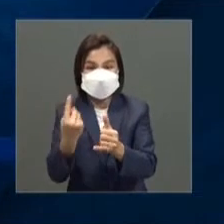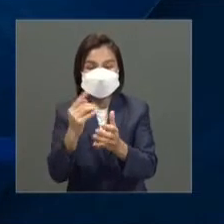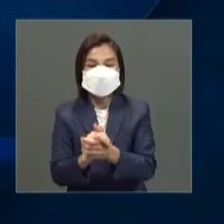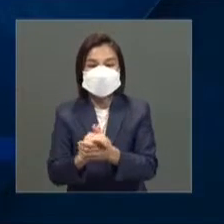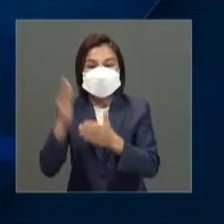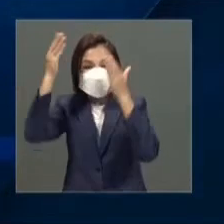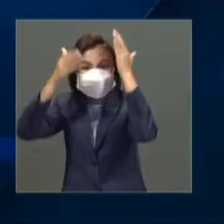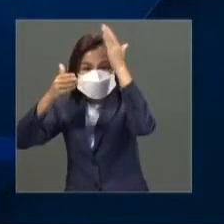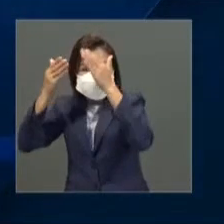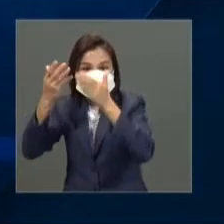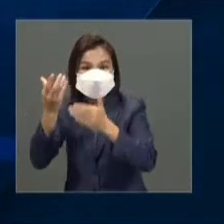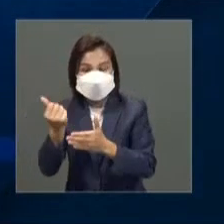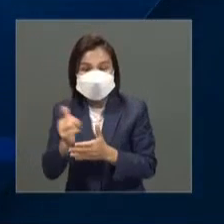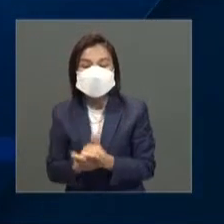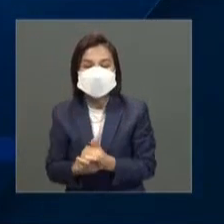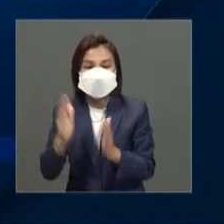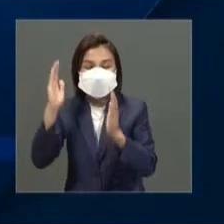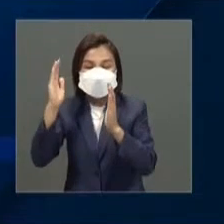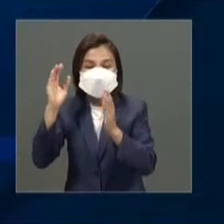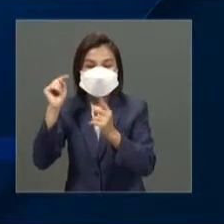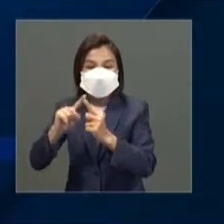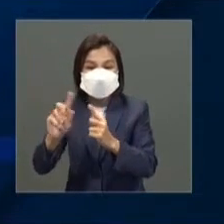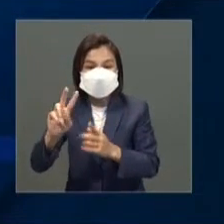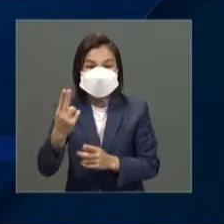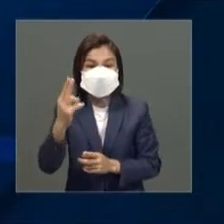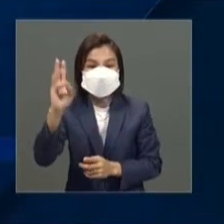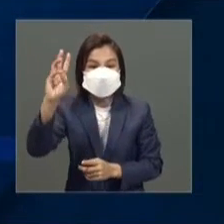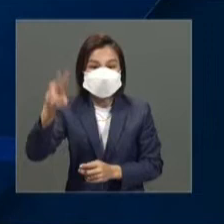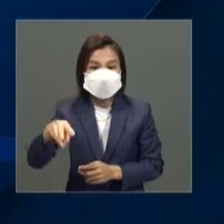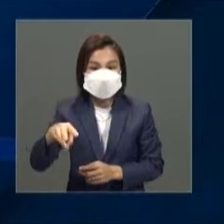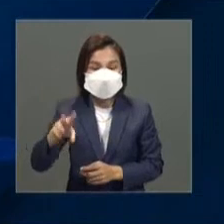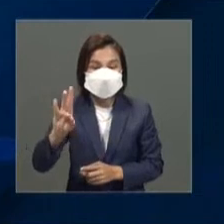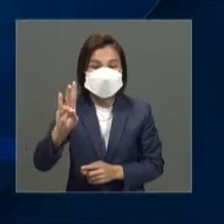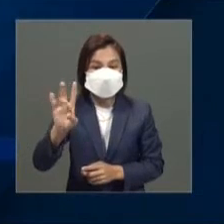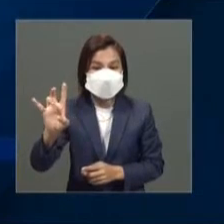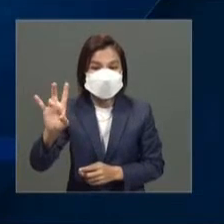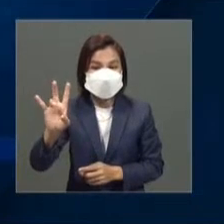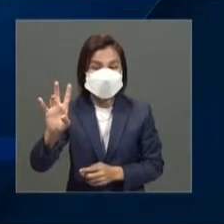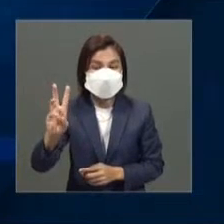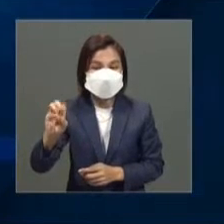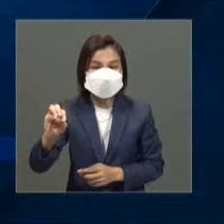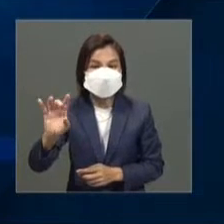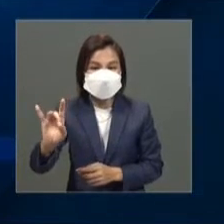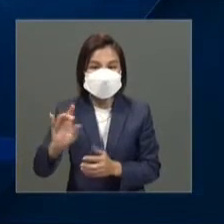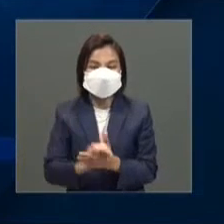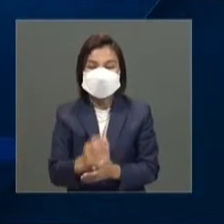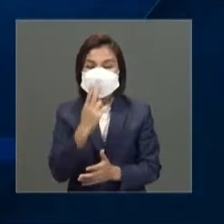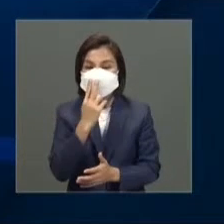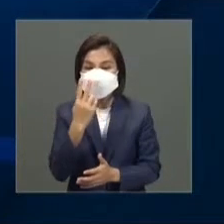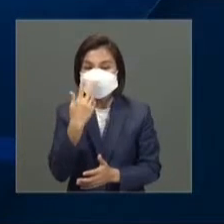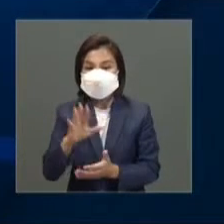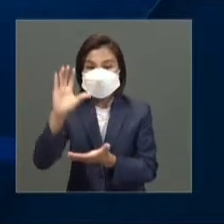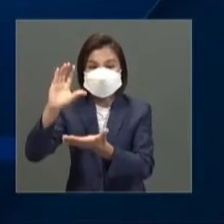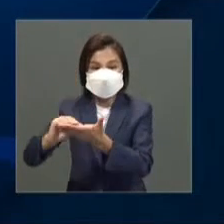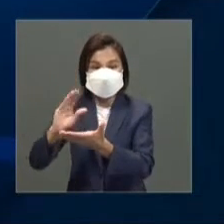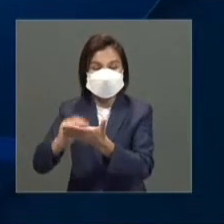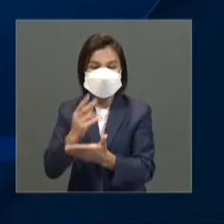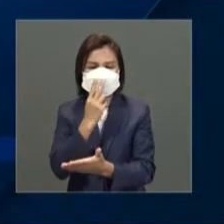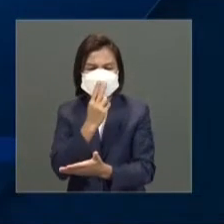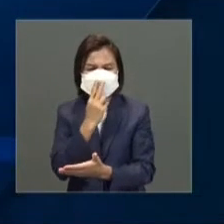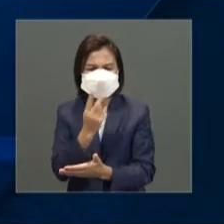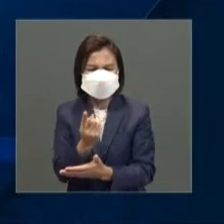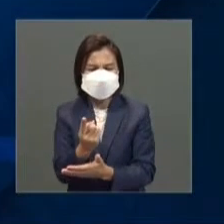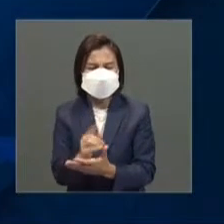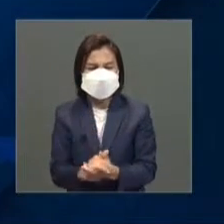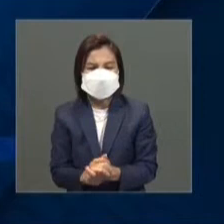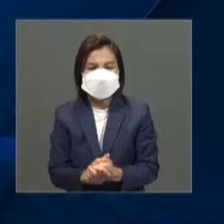เลเซียที่อยู่ที่ 21,668 นะครับก็เป็นตัวเลขที่น่าที่จะต้องติดตามแล้วก็เพื่อ